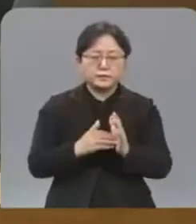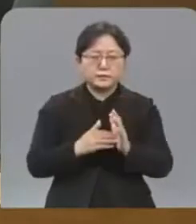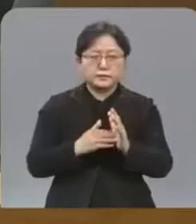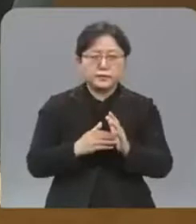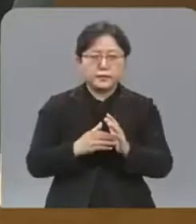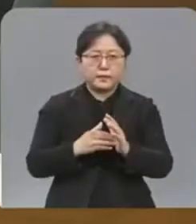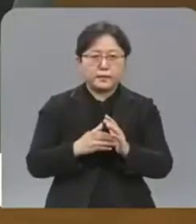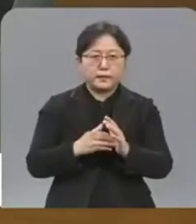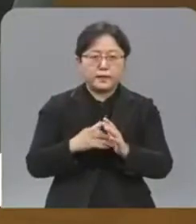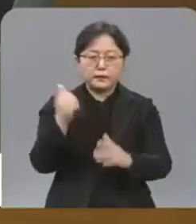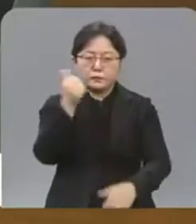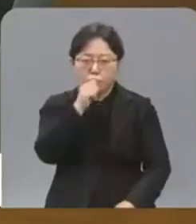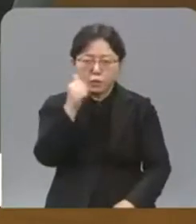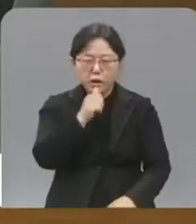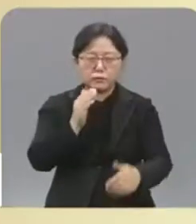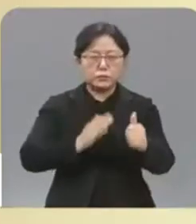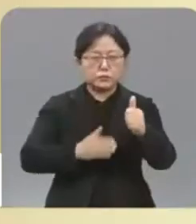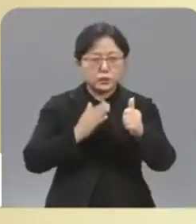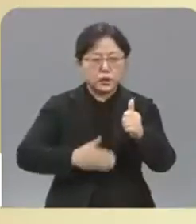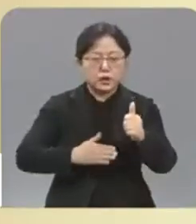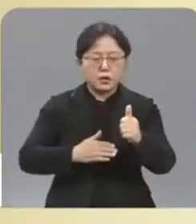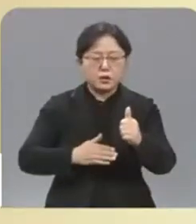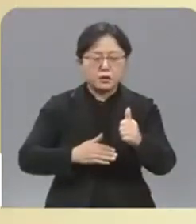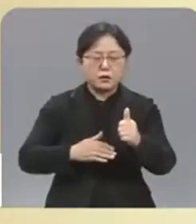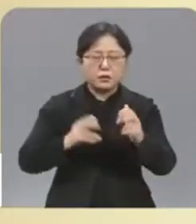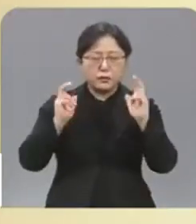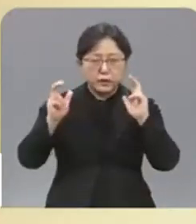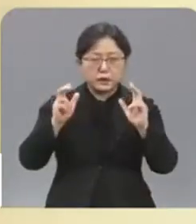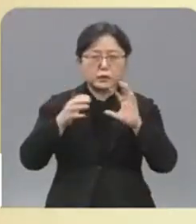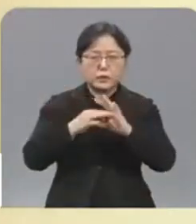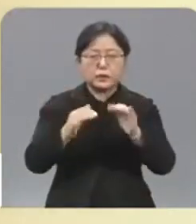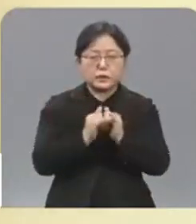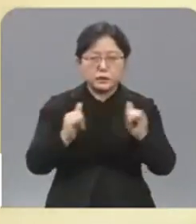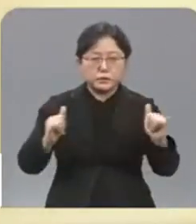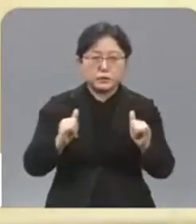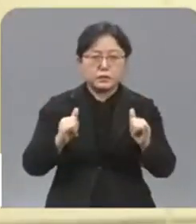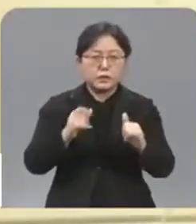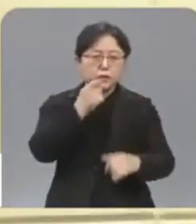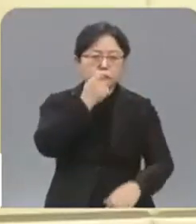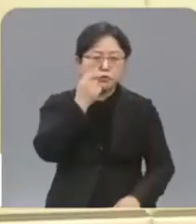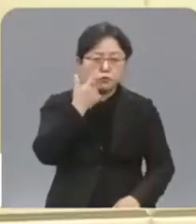이와 함께 알선을 청탁하며 돈을 건넨 업체 관계자 등에게는